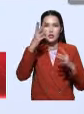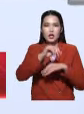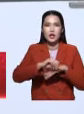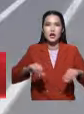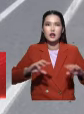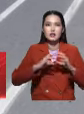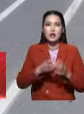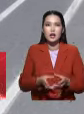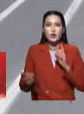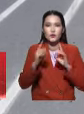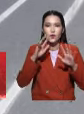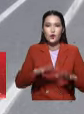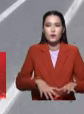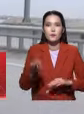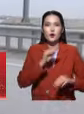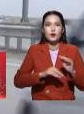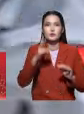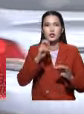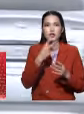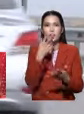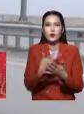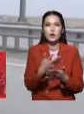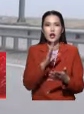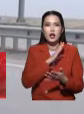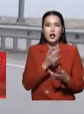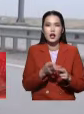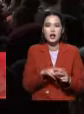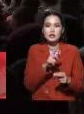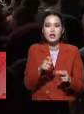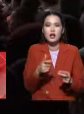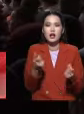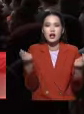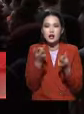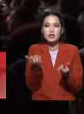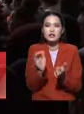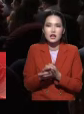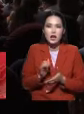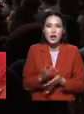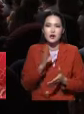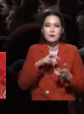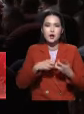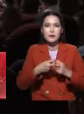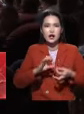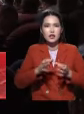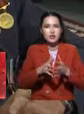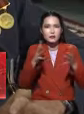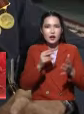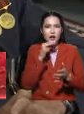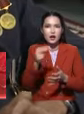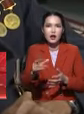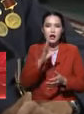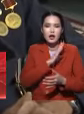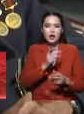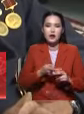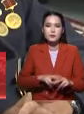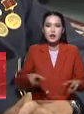жолдың тарлығы салдарынан жол көлік апаттарының көбейгендігі халықты алаңдатқан еді. Мемлекет басшысы мәселені назарға алуды қатаң тапсырды.